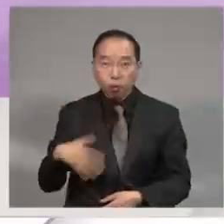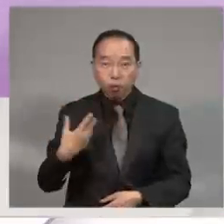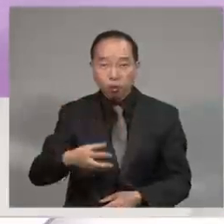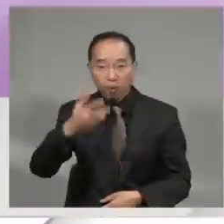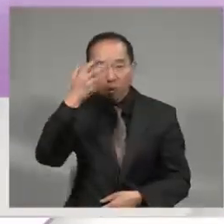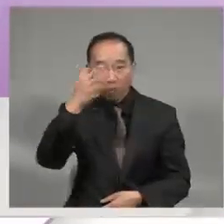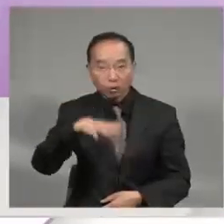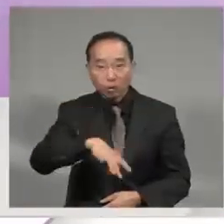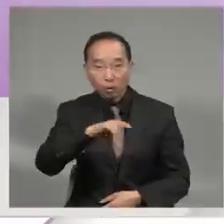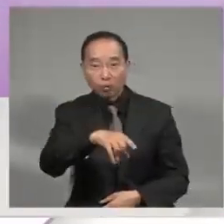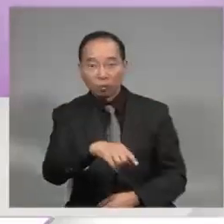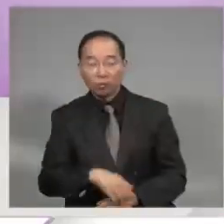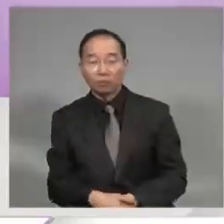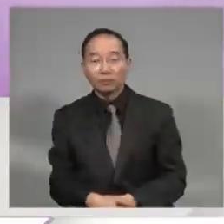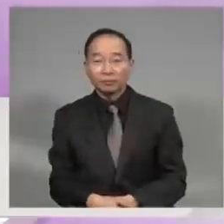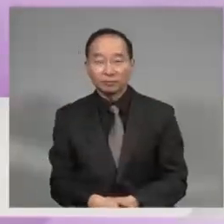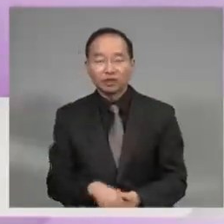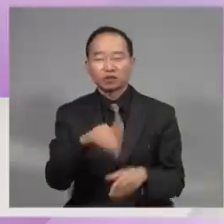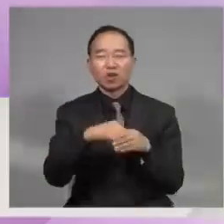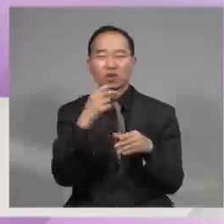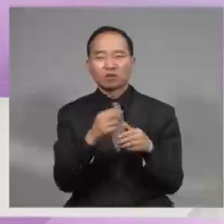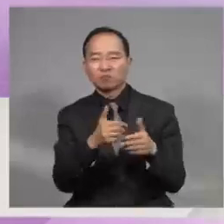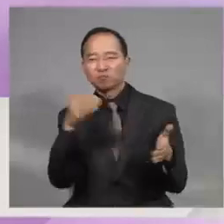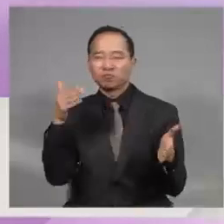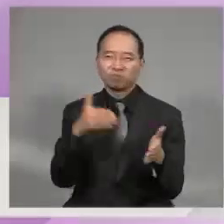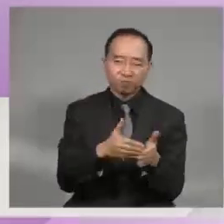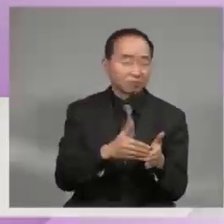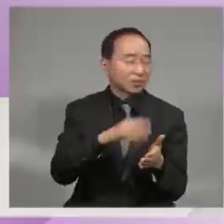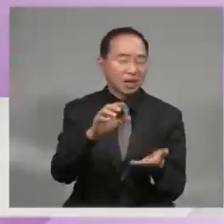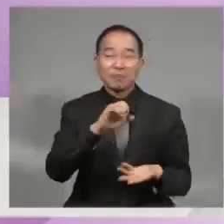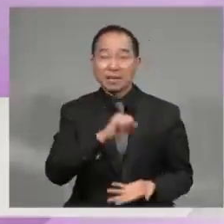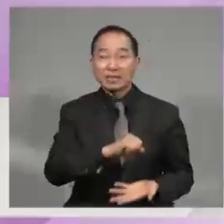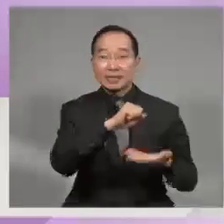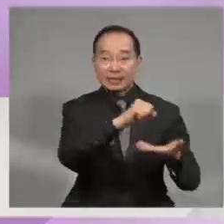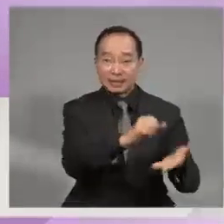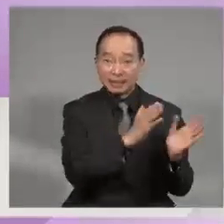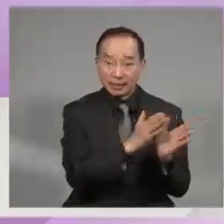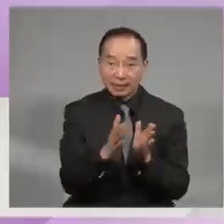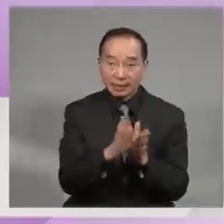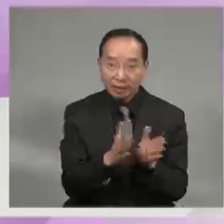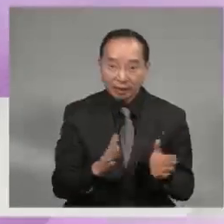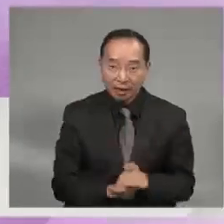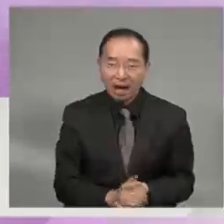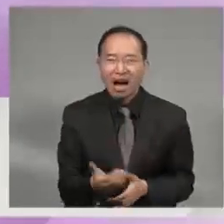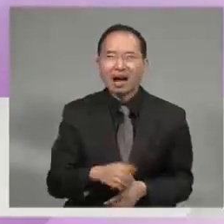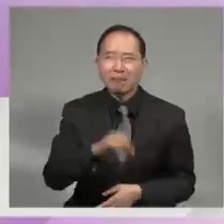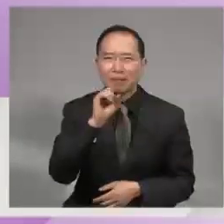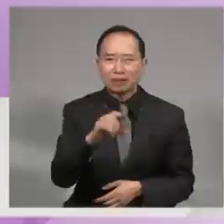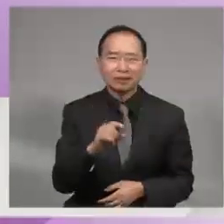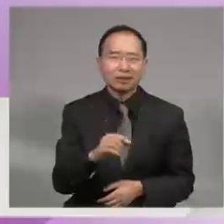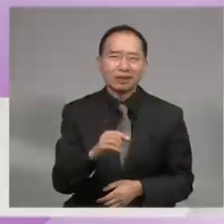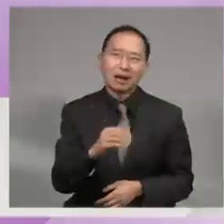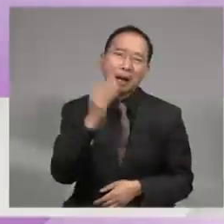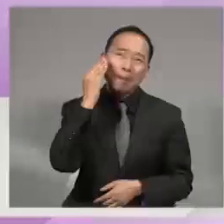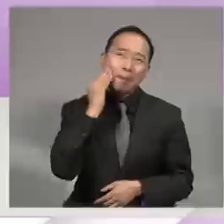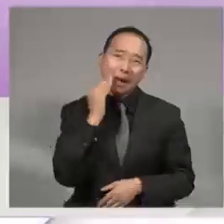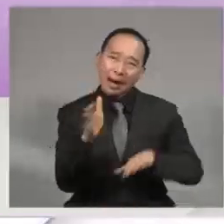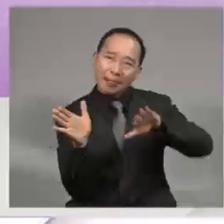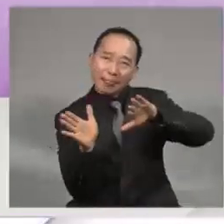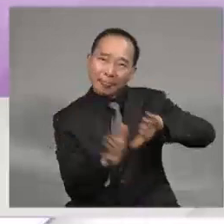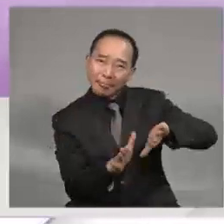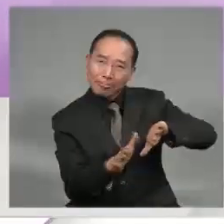모습을 확인해봤고요. 자 이제 선관위에 도착을 했으면 역시 또 인계가 이루어지겠죠? 네, 아까 말씀드린 것처럼 특수봉인지가 잘 부착되어